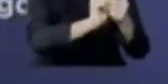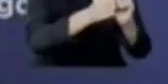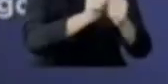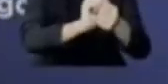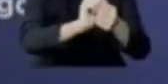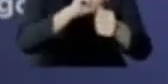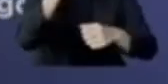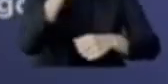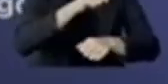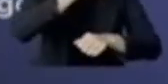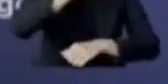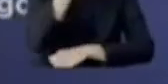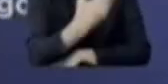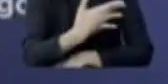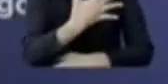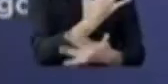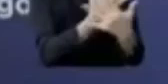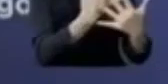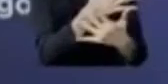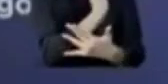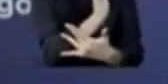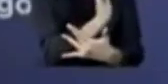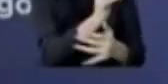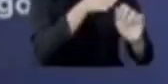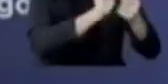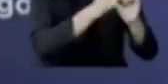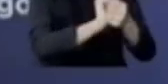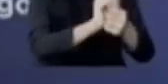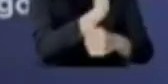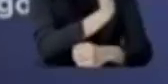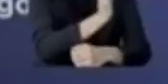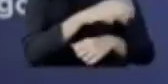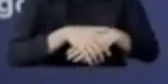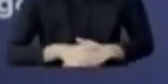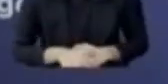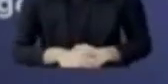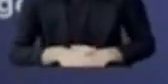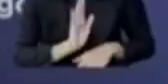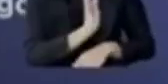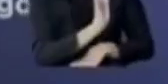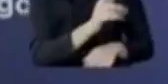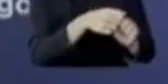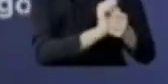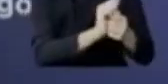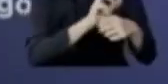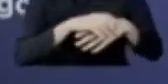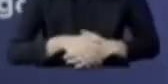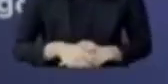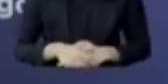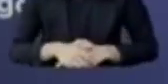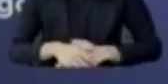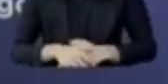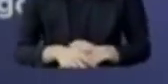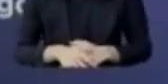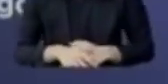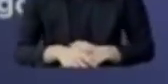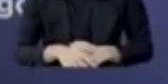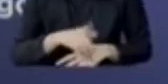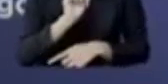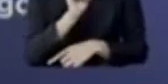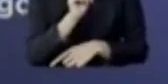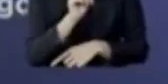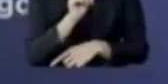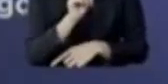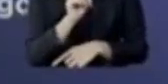tes per 1 juta penduduk. Kita melakukan 17.954 tes per 1 juta penduduk.